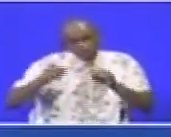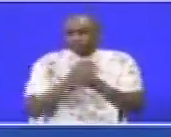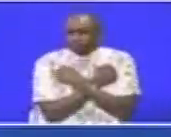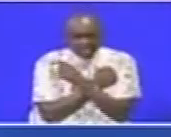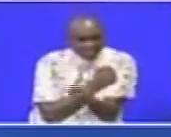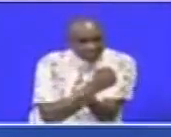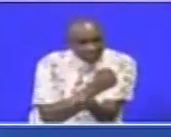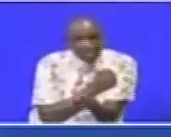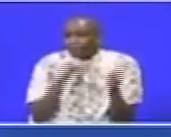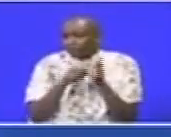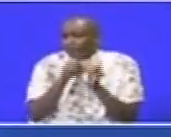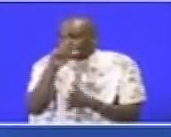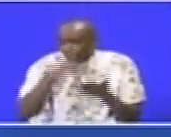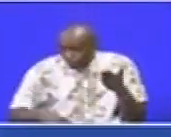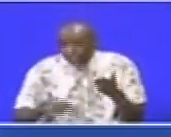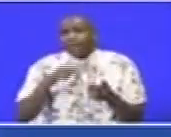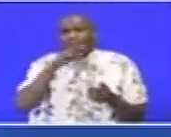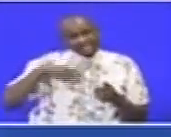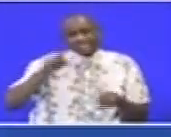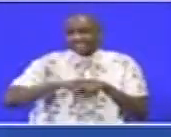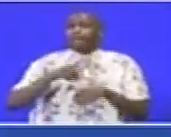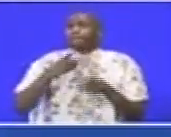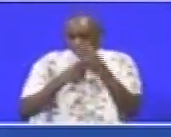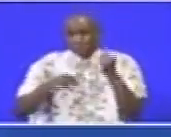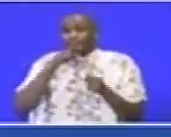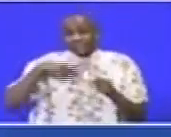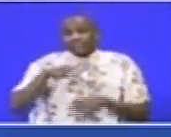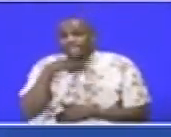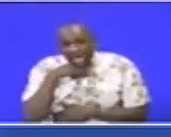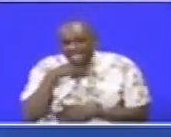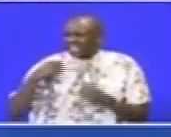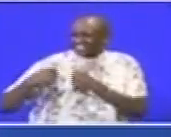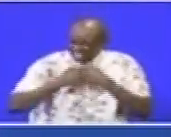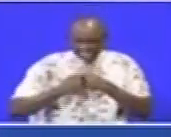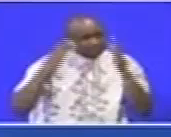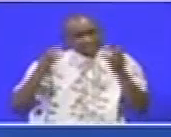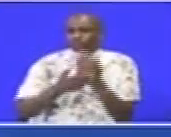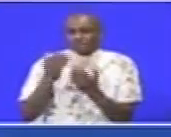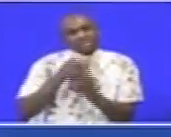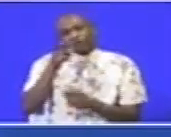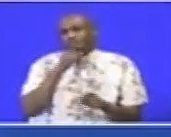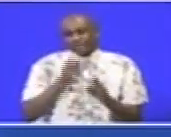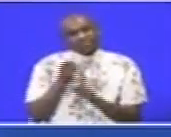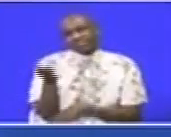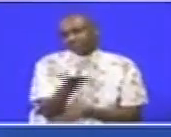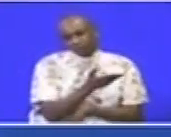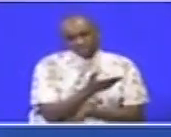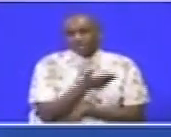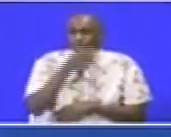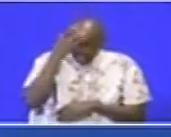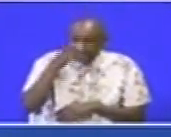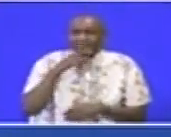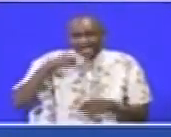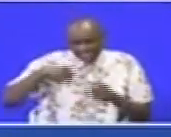kuwapenda. Shida ni kwamba wazazi walipoaga dunia imekuwa vigumu kuwalea kwa sababu wazazi